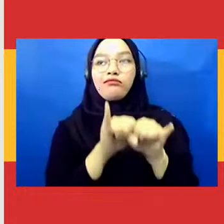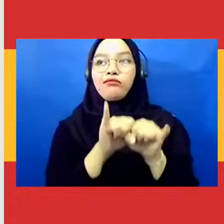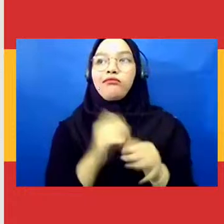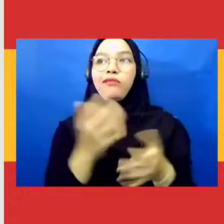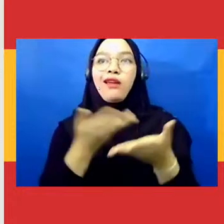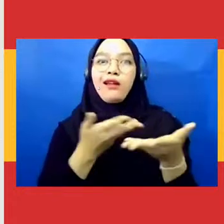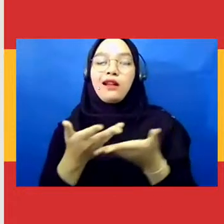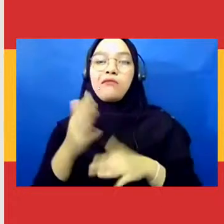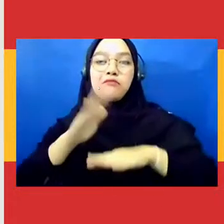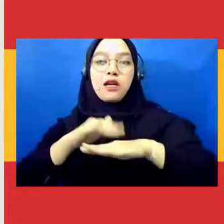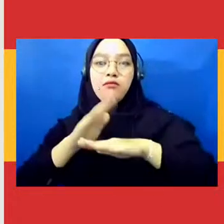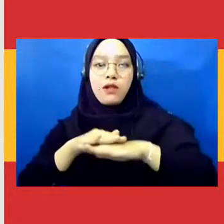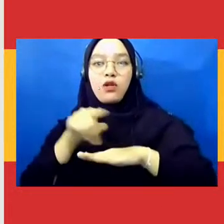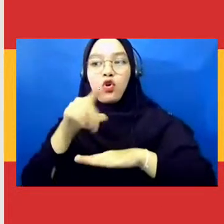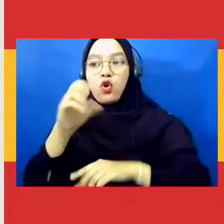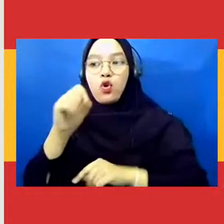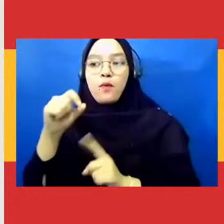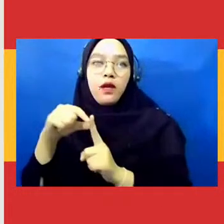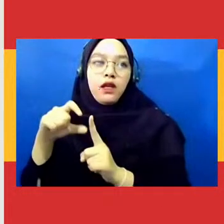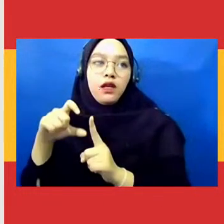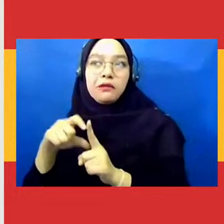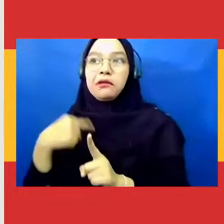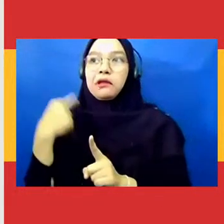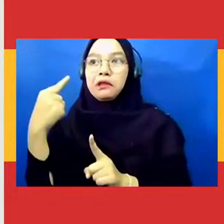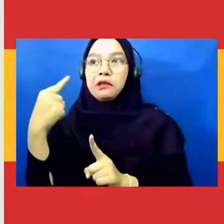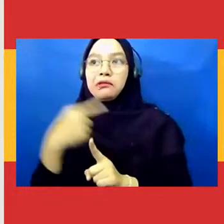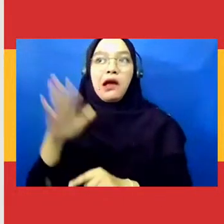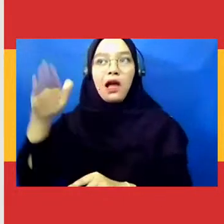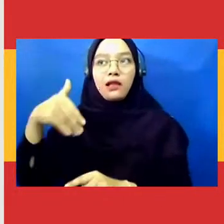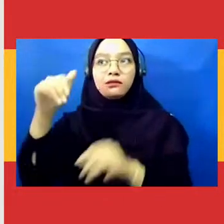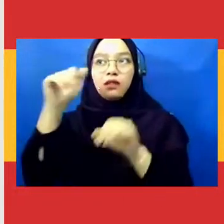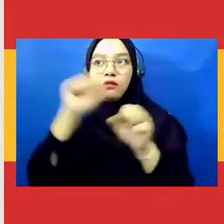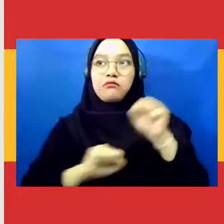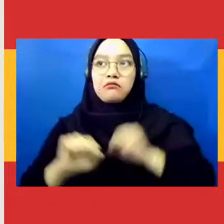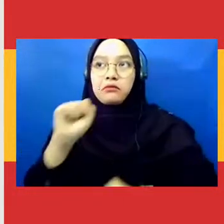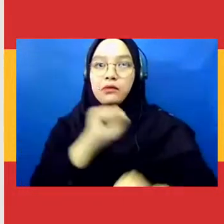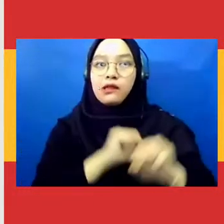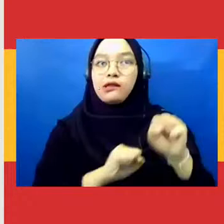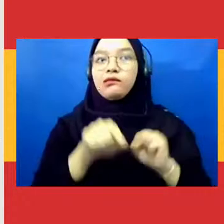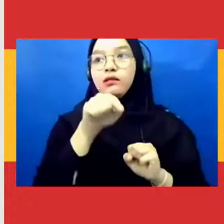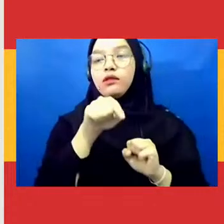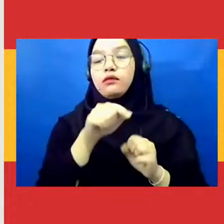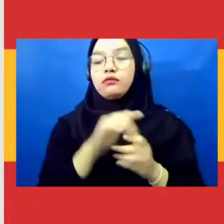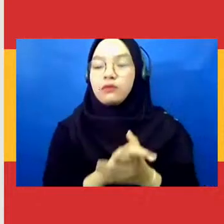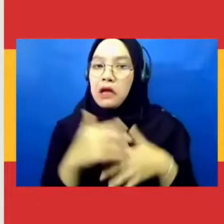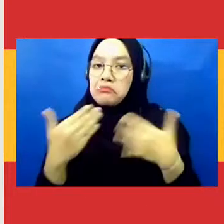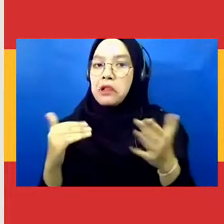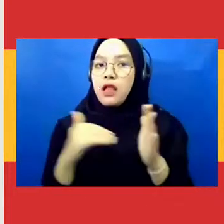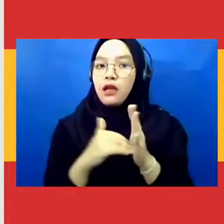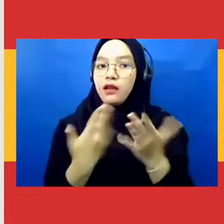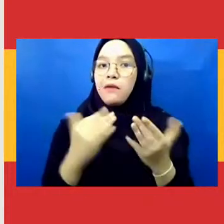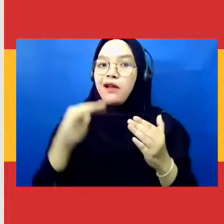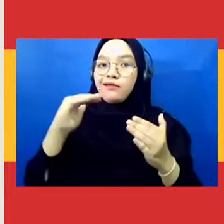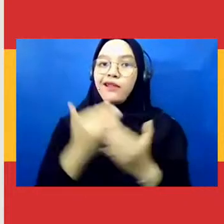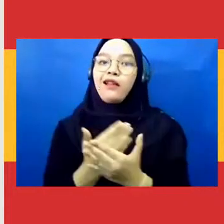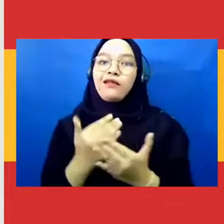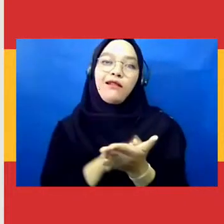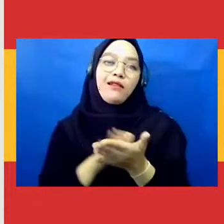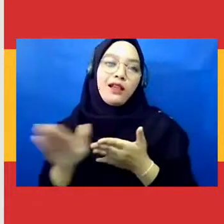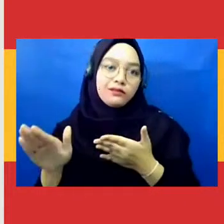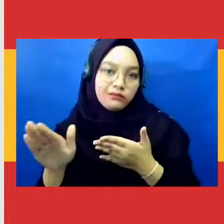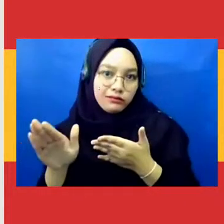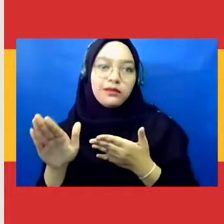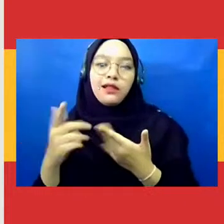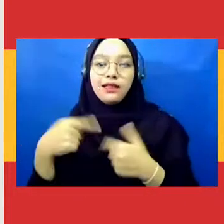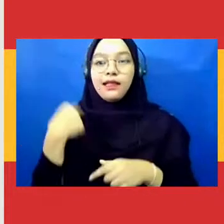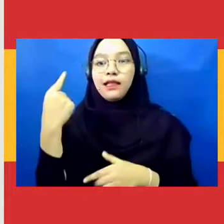kita gerakkan di situ. Sehingga pekerjaan kita, apalagi dengan dana transfer keterbatasan kita,